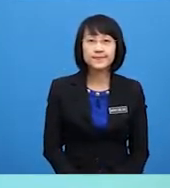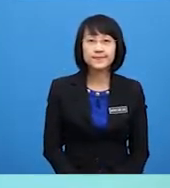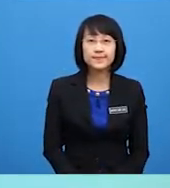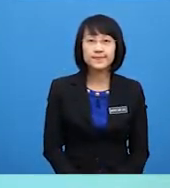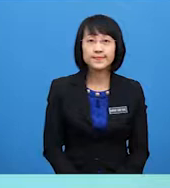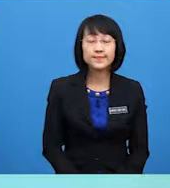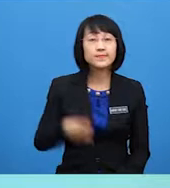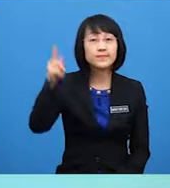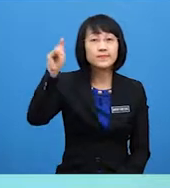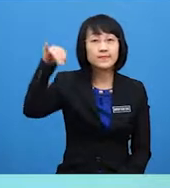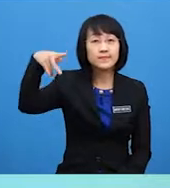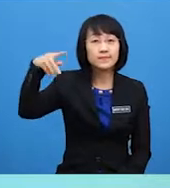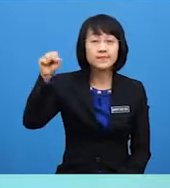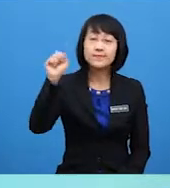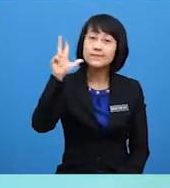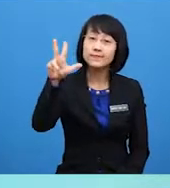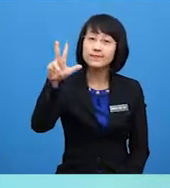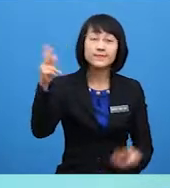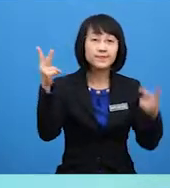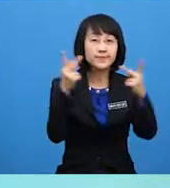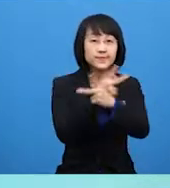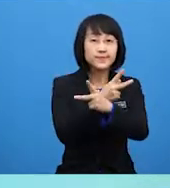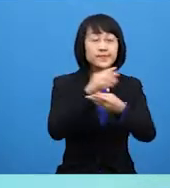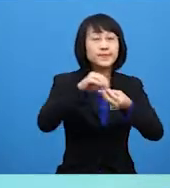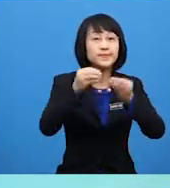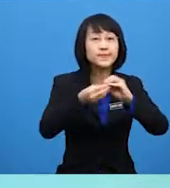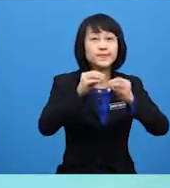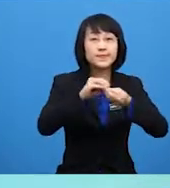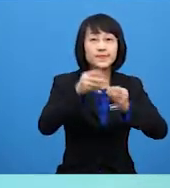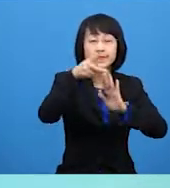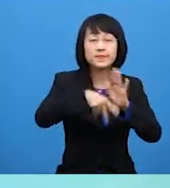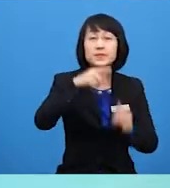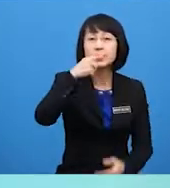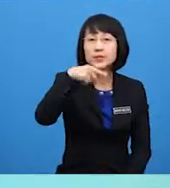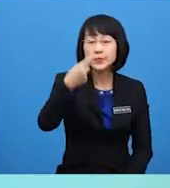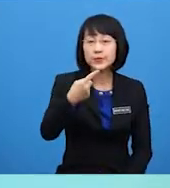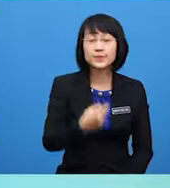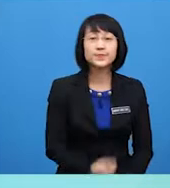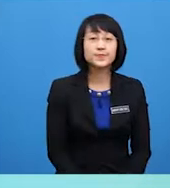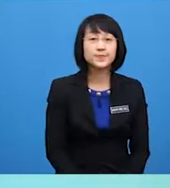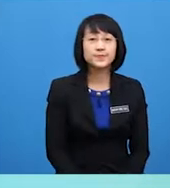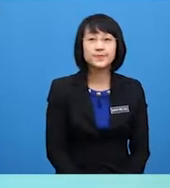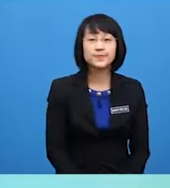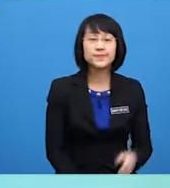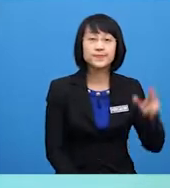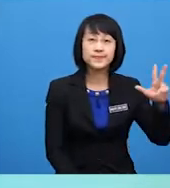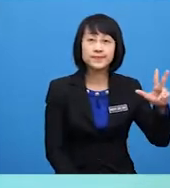Dan tips ketiga, darabkan nombor-nombor penyebut, iaitu